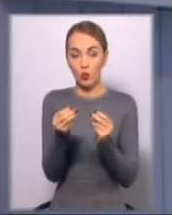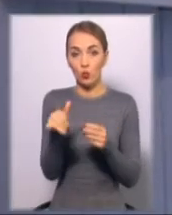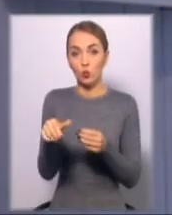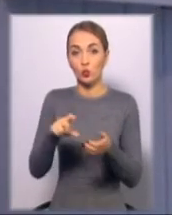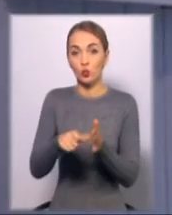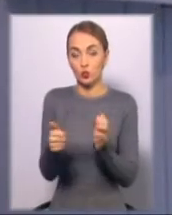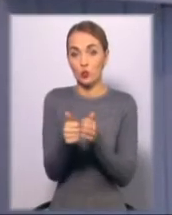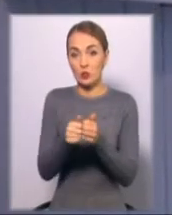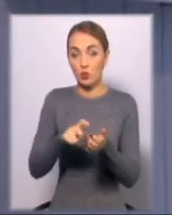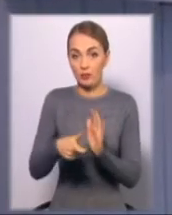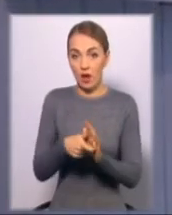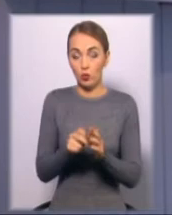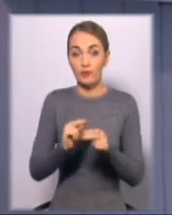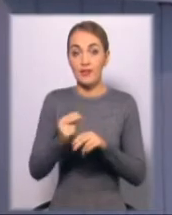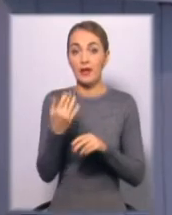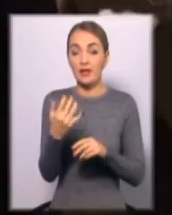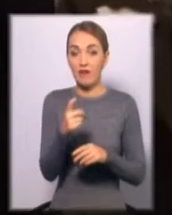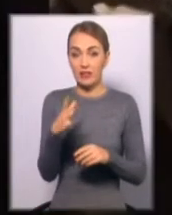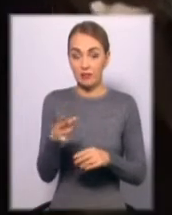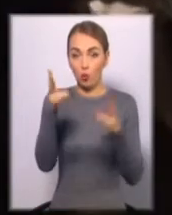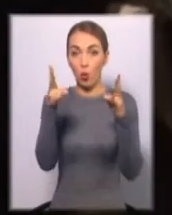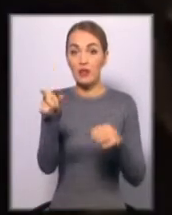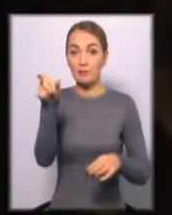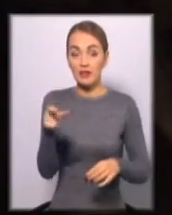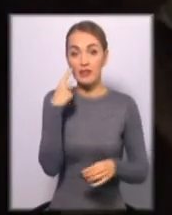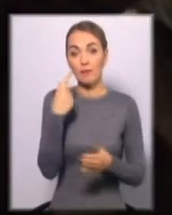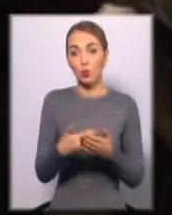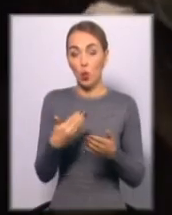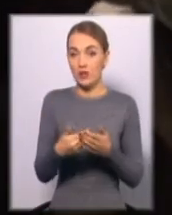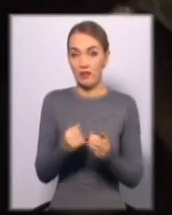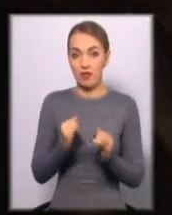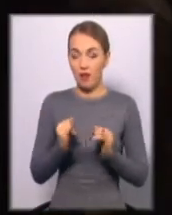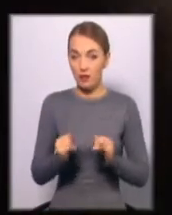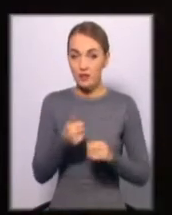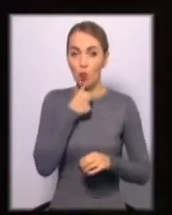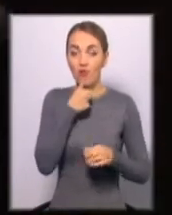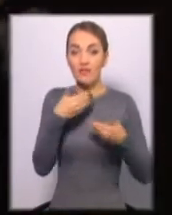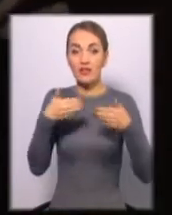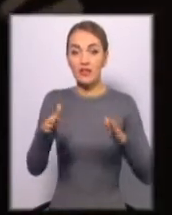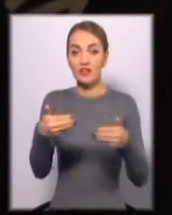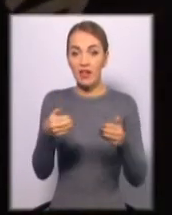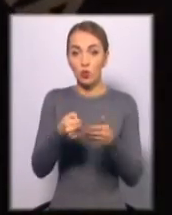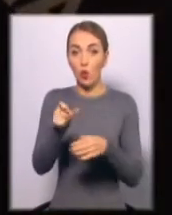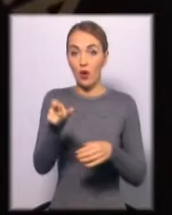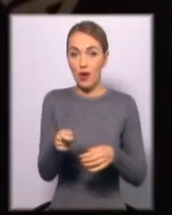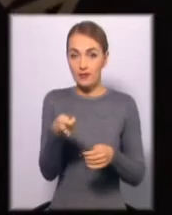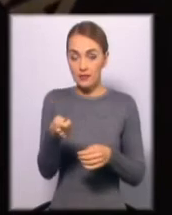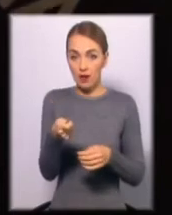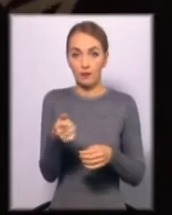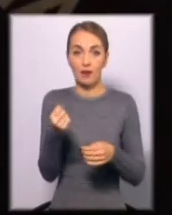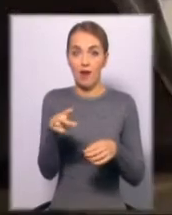кімнату. За кілька хвилин потерпілий запідозрив неладне, спробував відкрити двері до касира, але ті вже